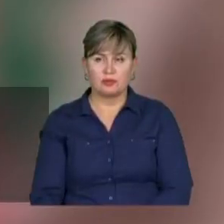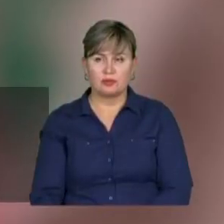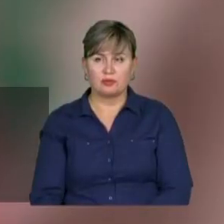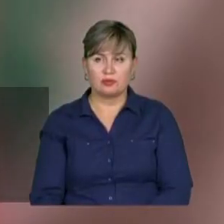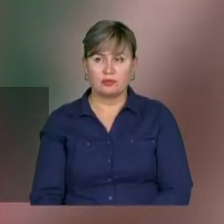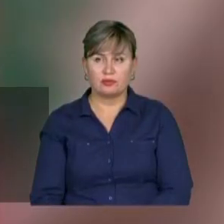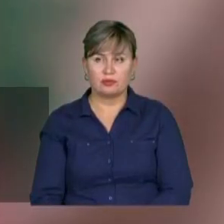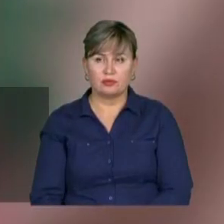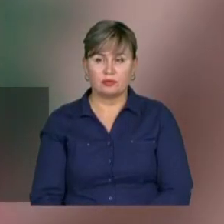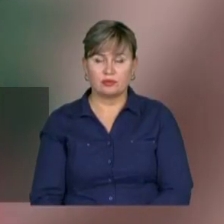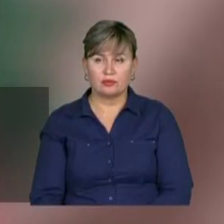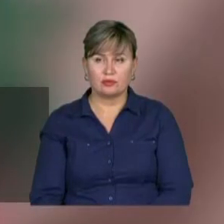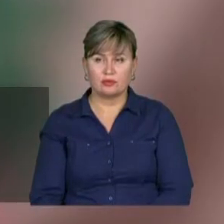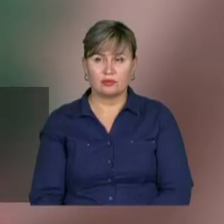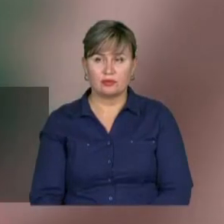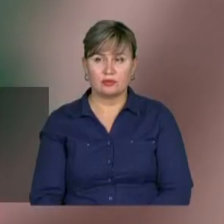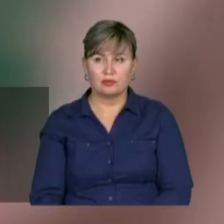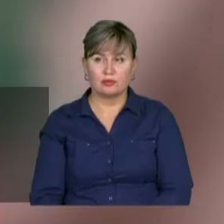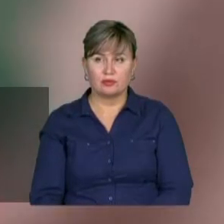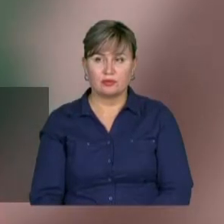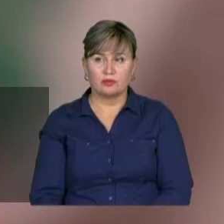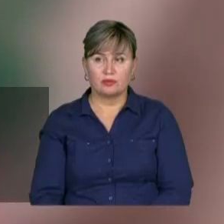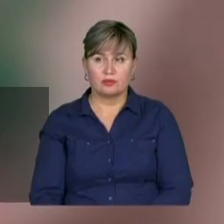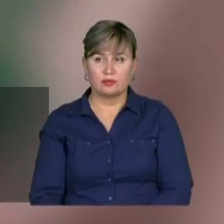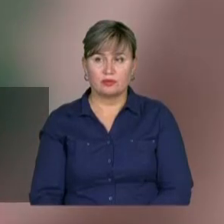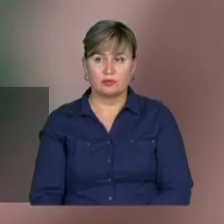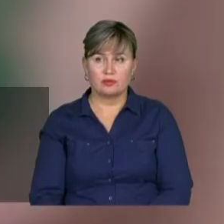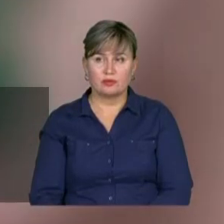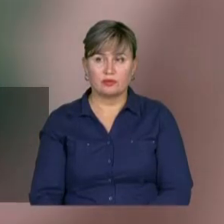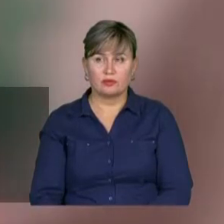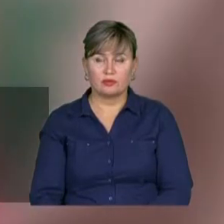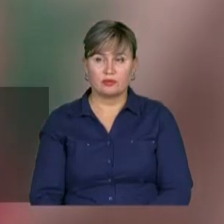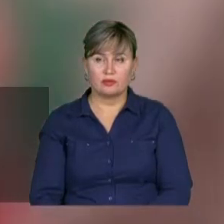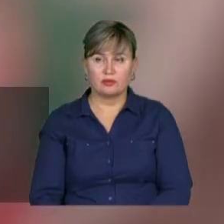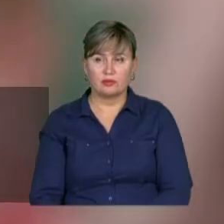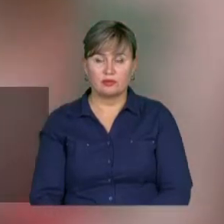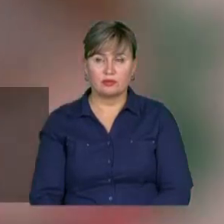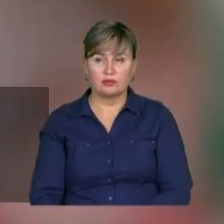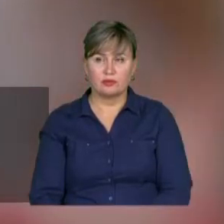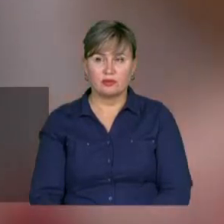А ты будешь вот так. Укью. Будешь. Укью. Да.